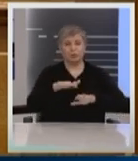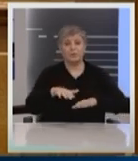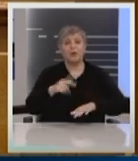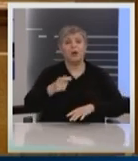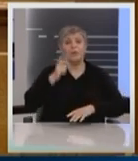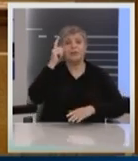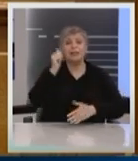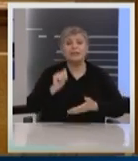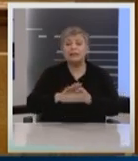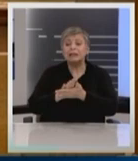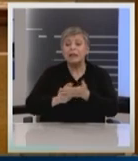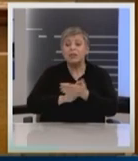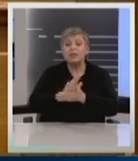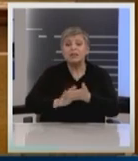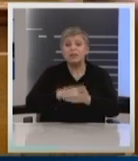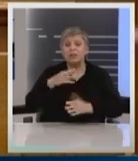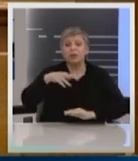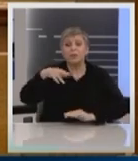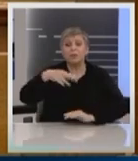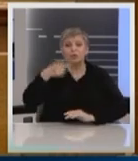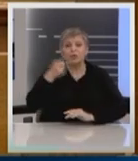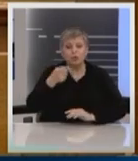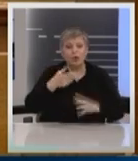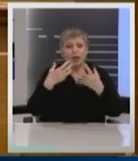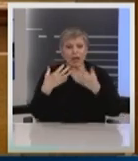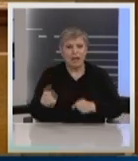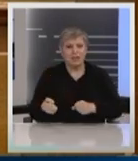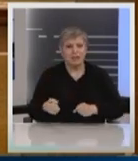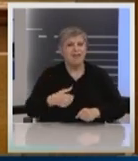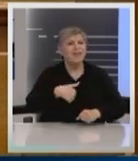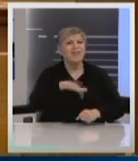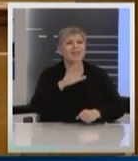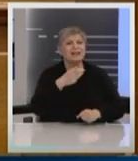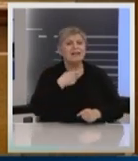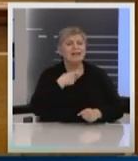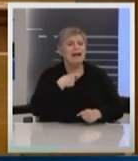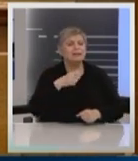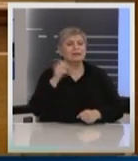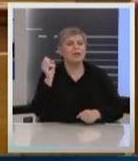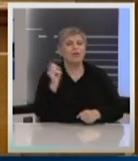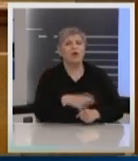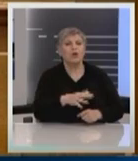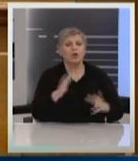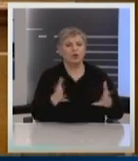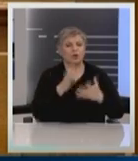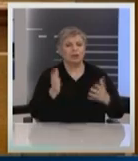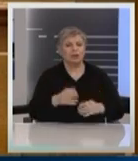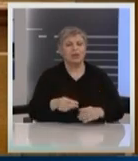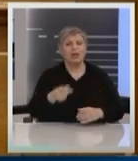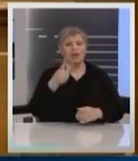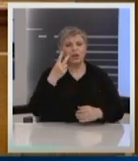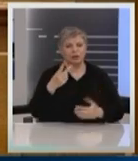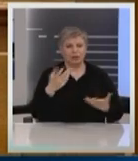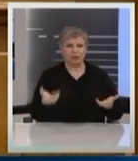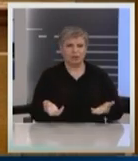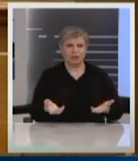της, κύριε Βίτσα. Δεν πήρε μπόνους η Εκκλησία. Το ακούτε? Το ακούτε, γιατί σας βλέπω που προσέρχεστε. Σας παρακαλώ,